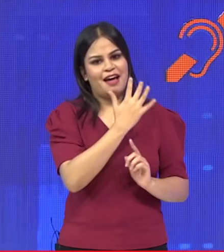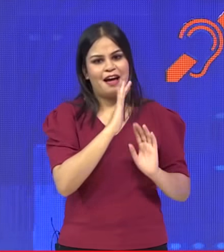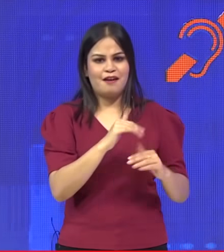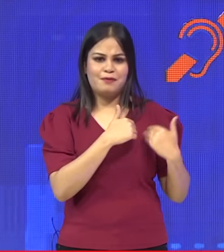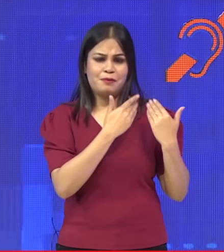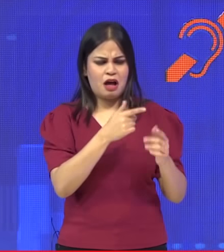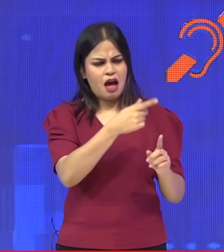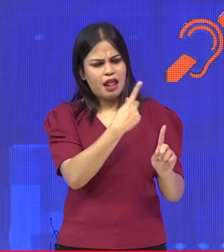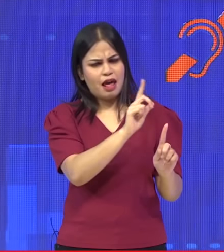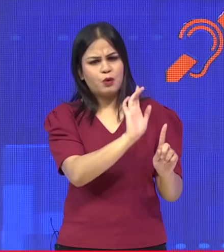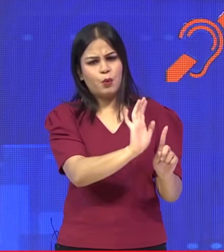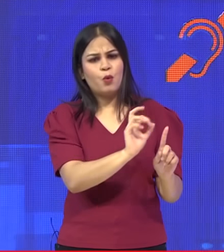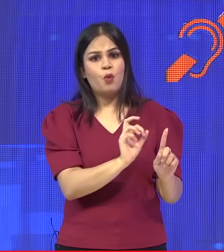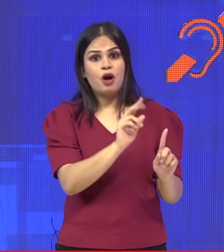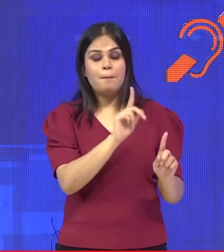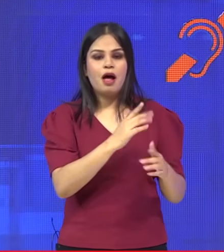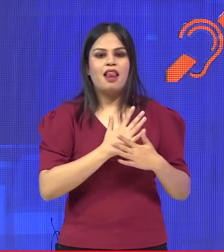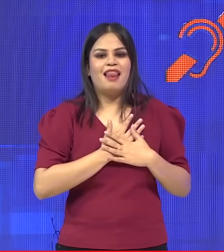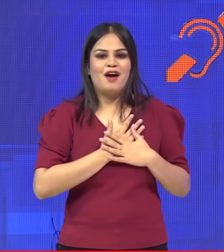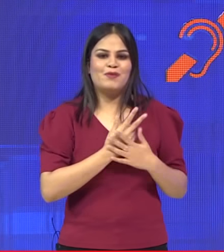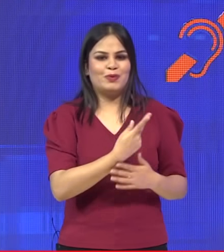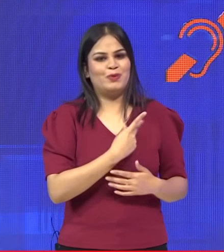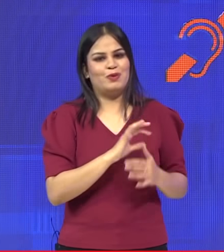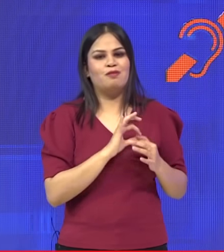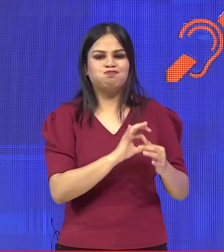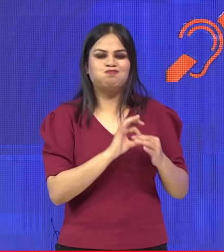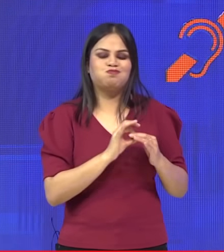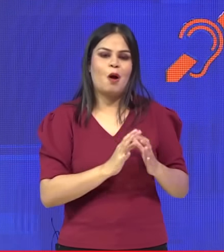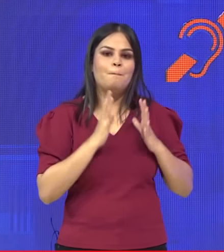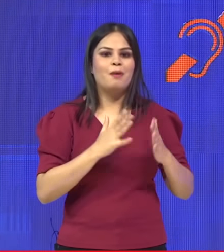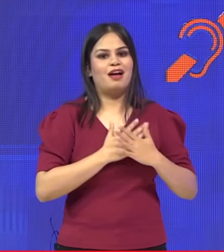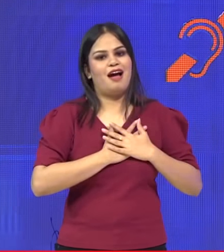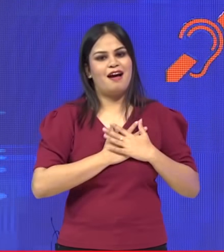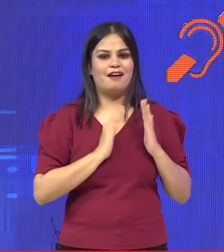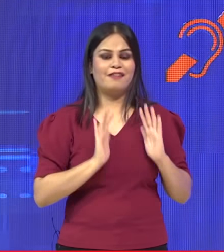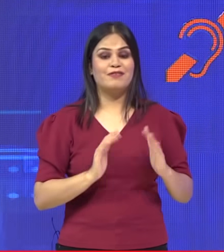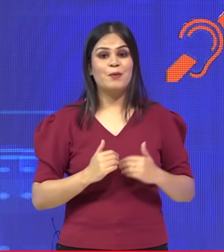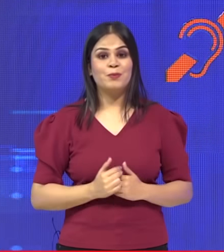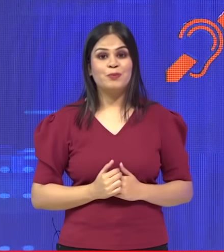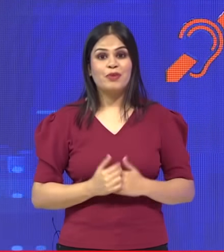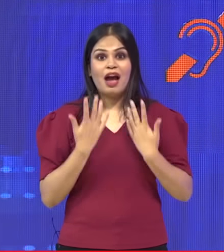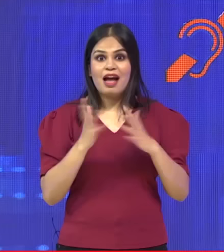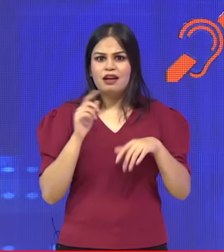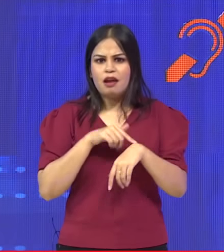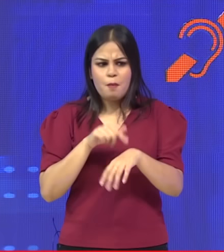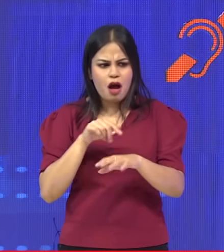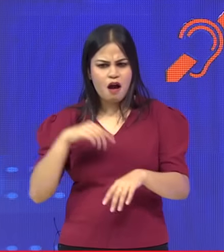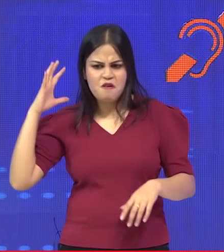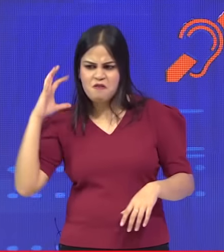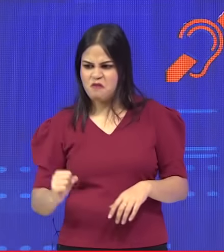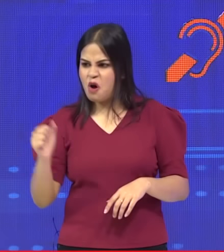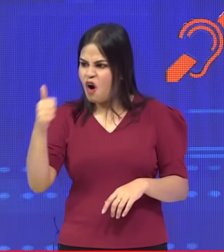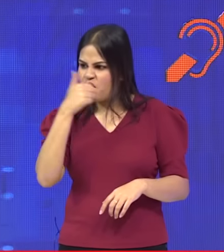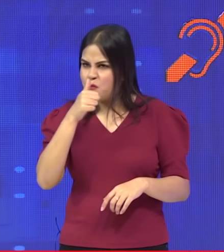ठीक है और लेकिन मोहब्बत भी हम एक दूसरे से उतनी ही करते हैं जब जब वैसा कोई सुनता है मेरे